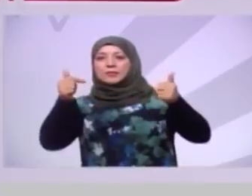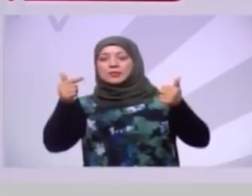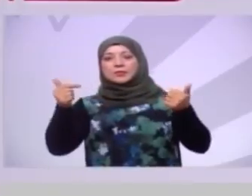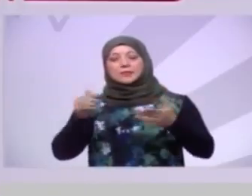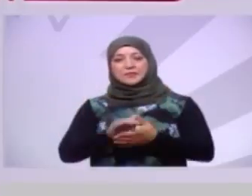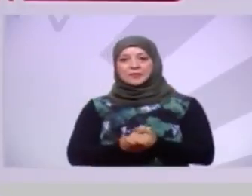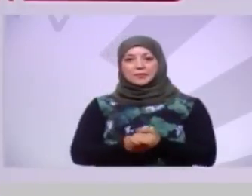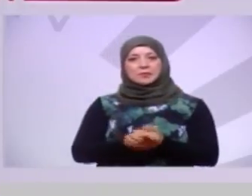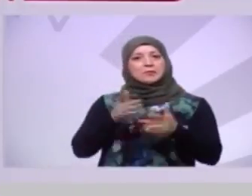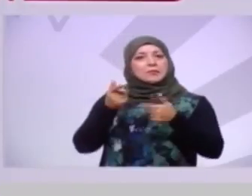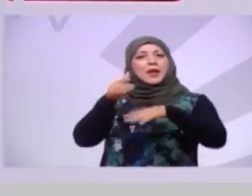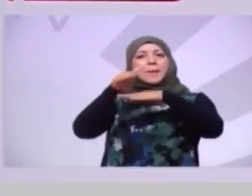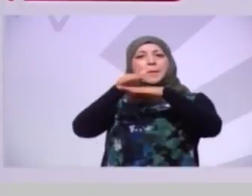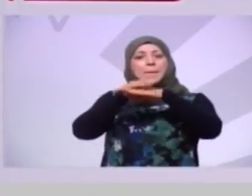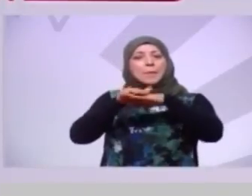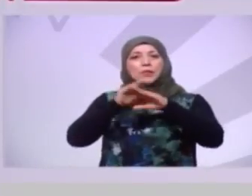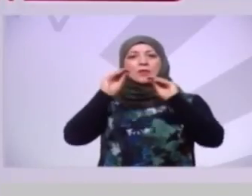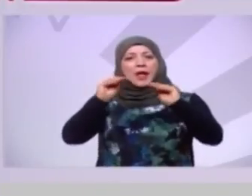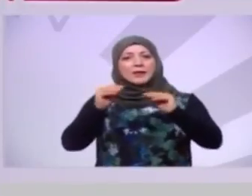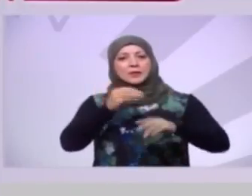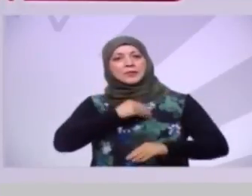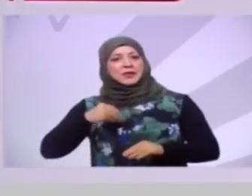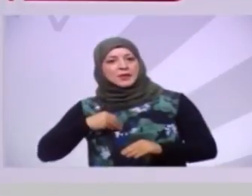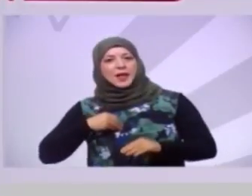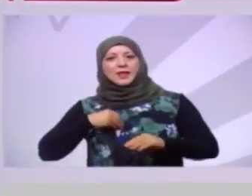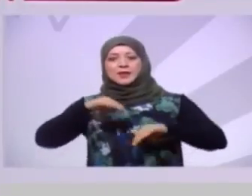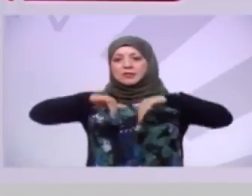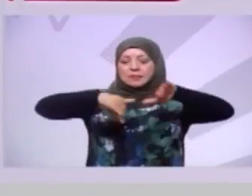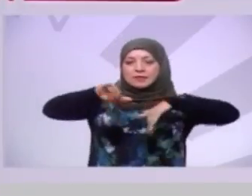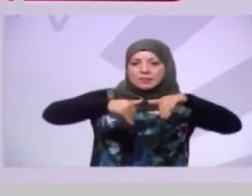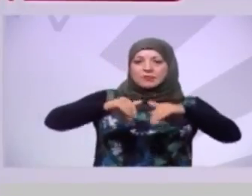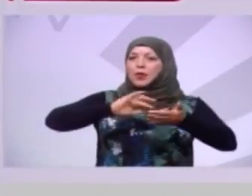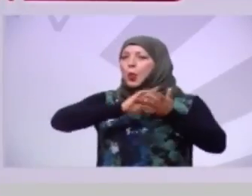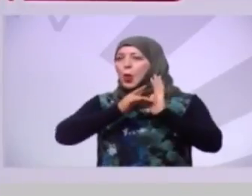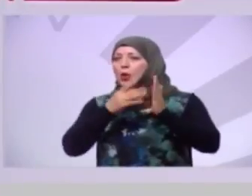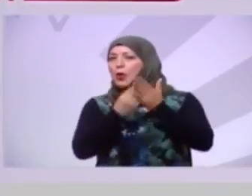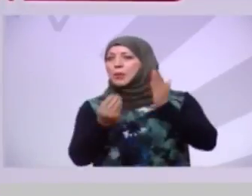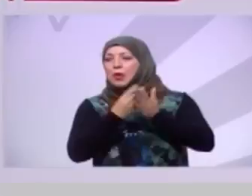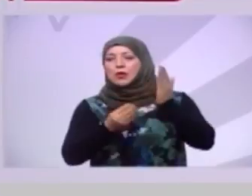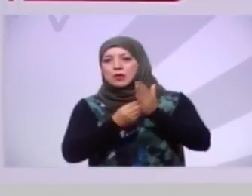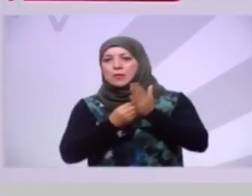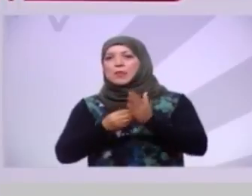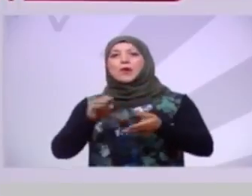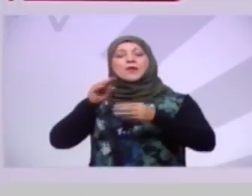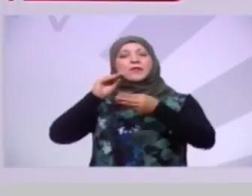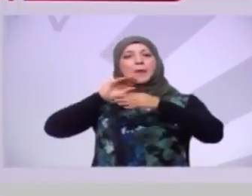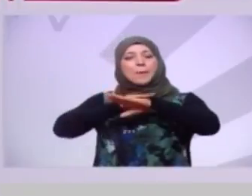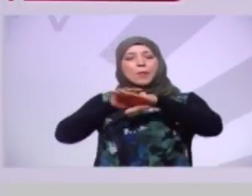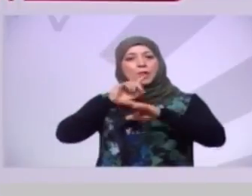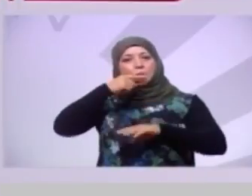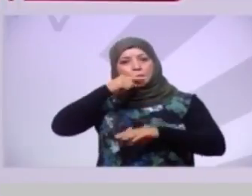في قطاع التعليم في القطاع الصحي في قطع الطرقات في قطاع التمور